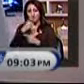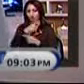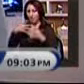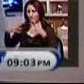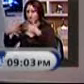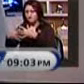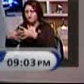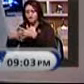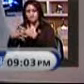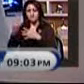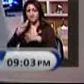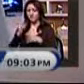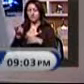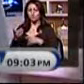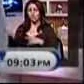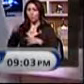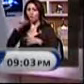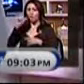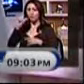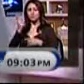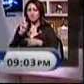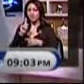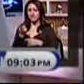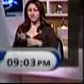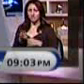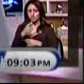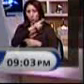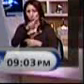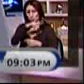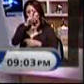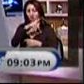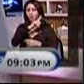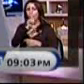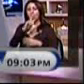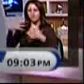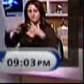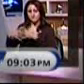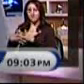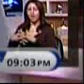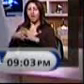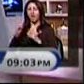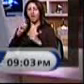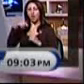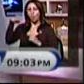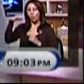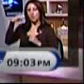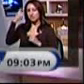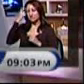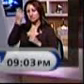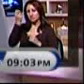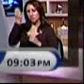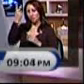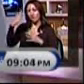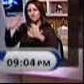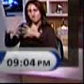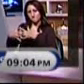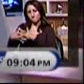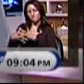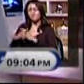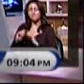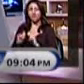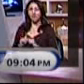لجماعة الاخوان؟ طبعا هو انا يعني اولا فكرة الانتماء للجماعة دي فكرة تعلمنا انها فكرة مطاطة وغير